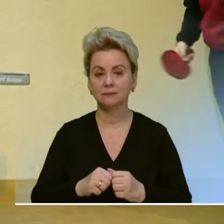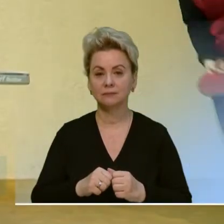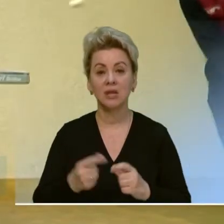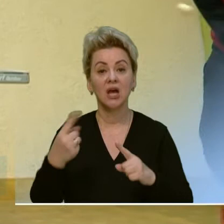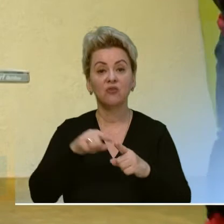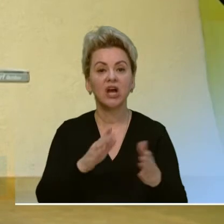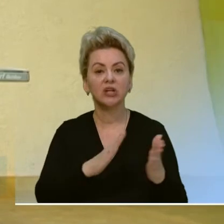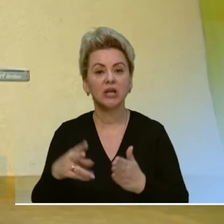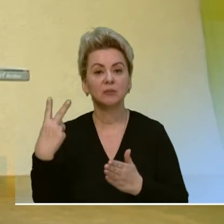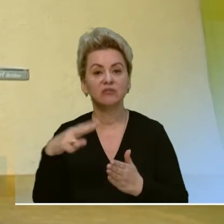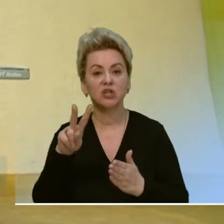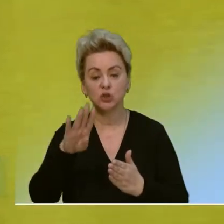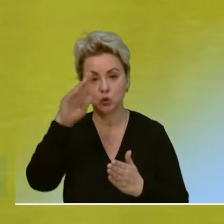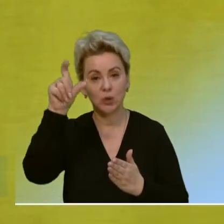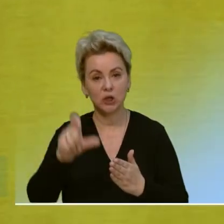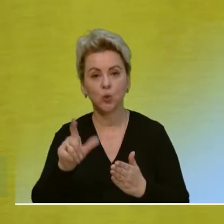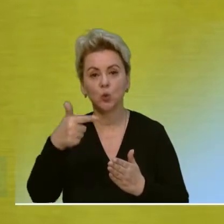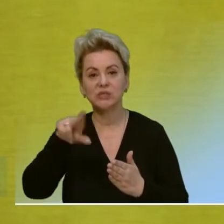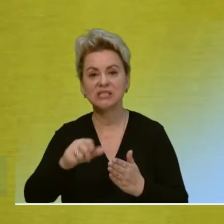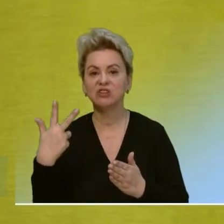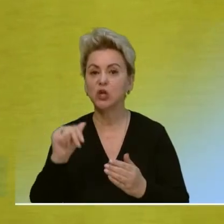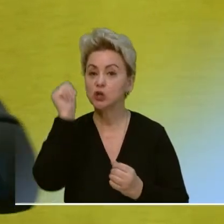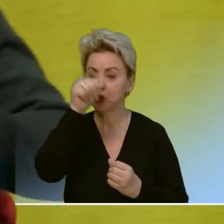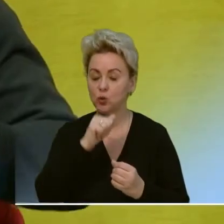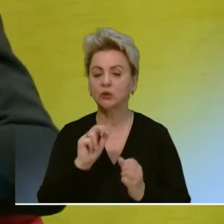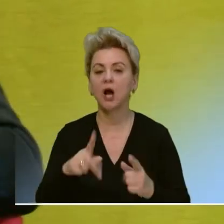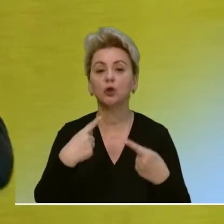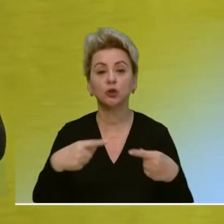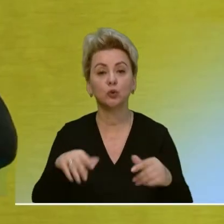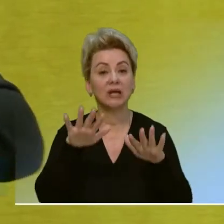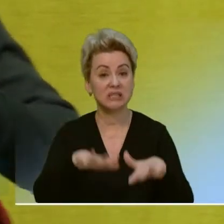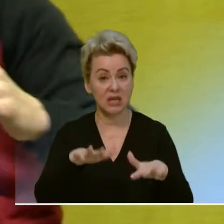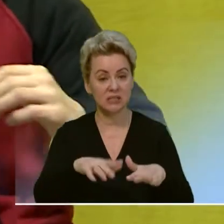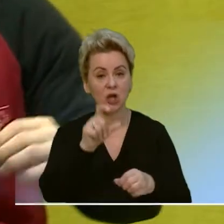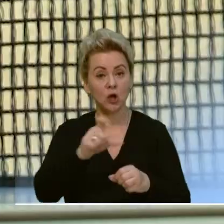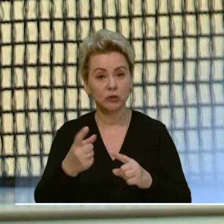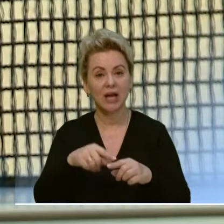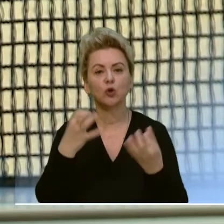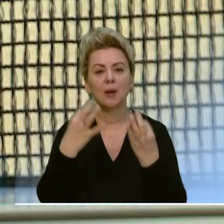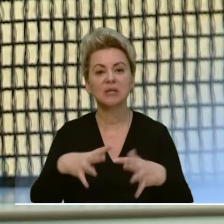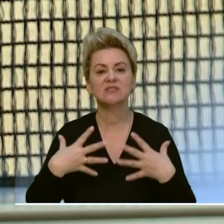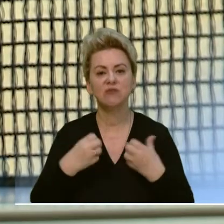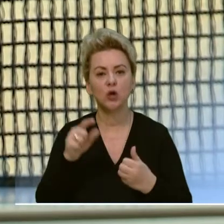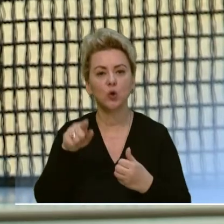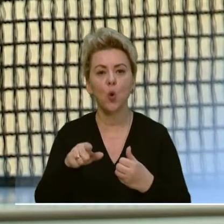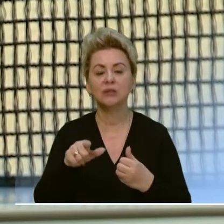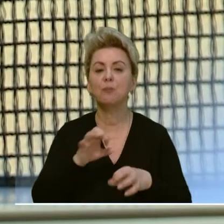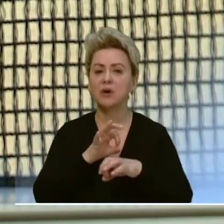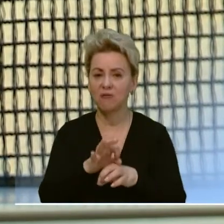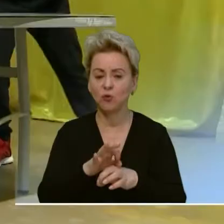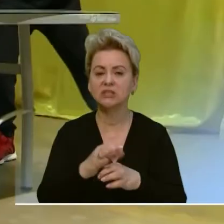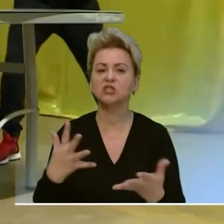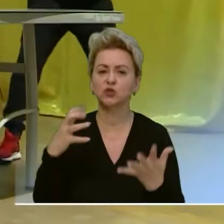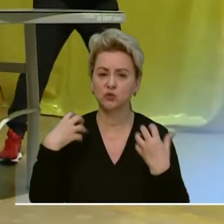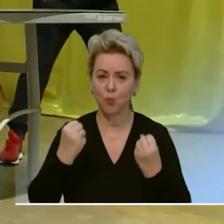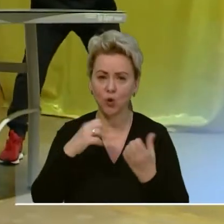В этом интернате 22-летний Михаил Гусев третий год. Как и другие здешние обитатели, которым позволяет здоровье, он ни дня не проводит без